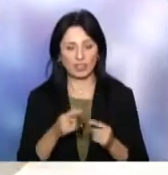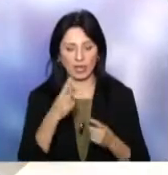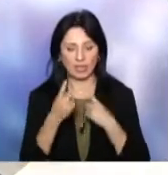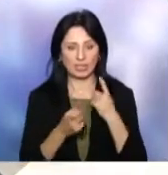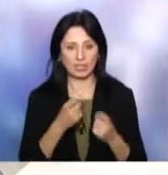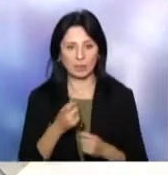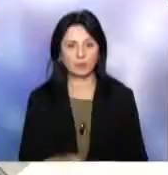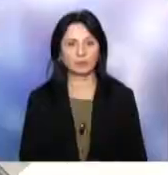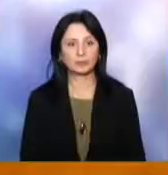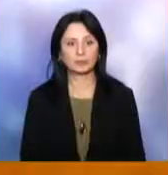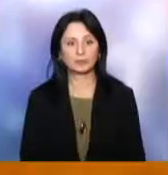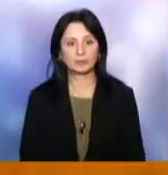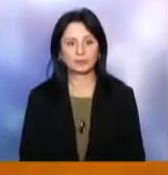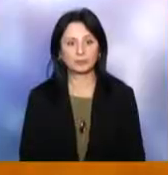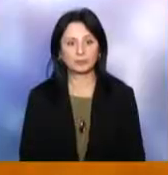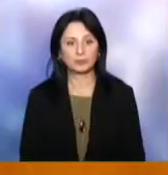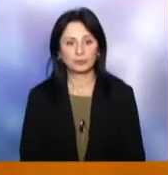გადაცემა.